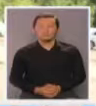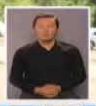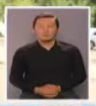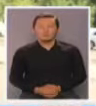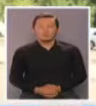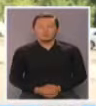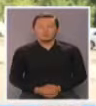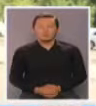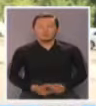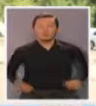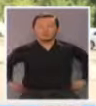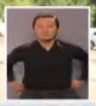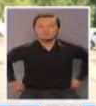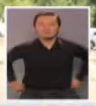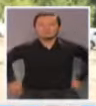окушулар,